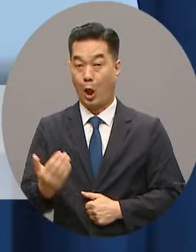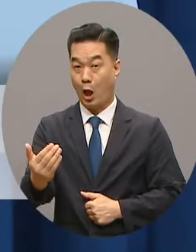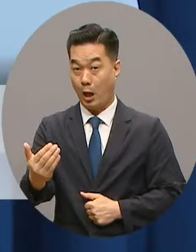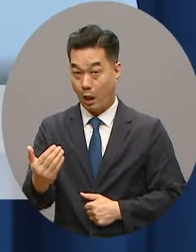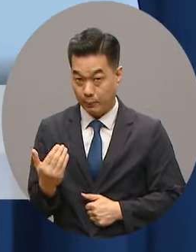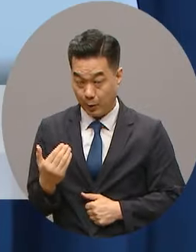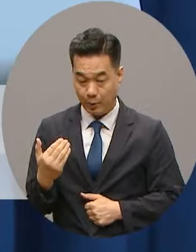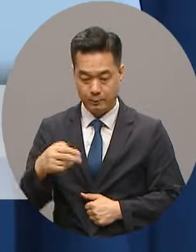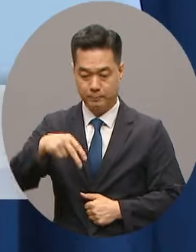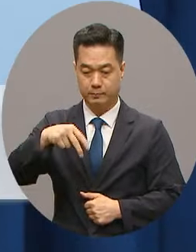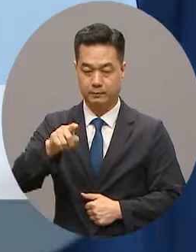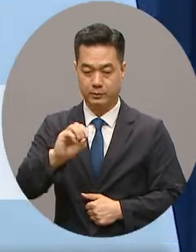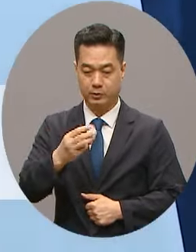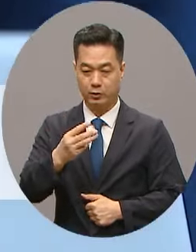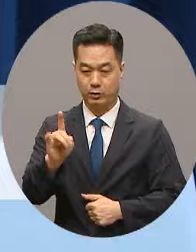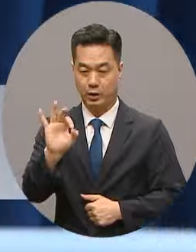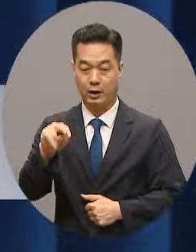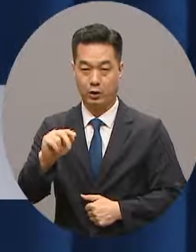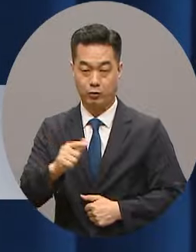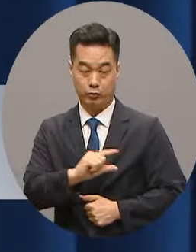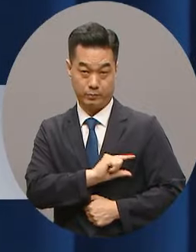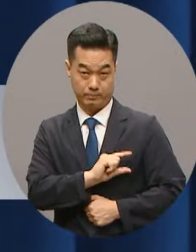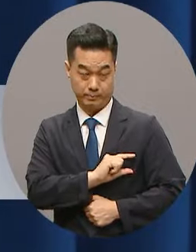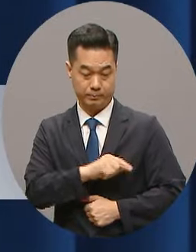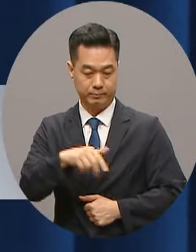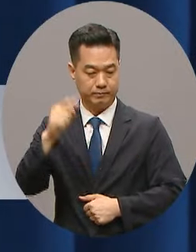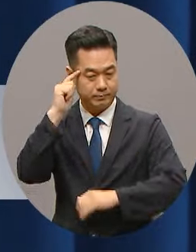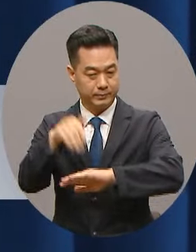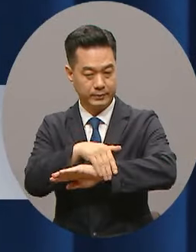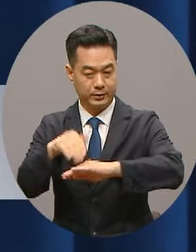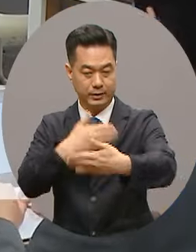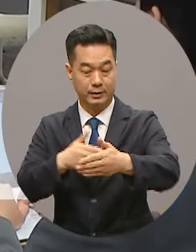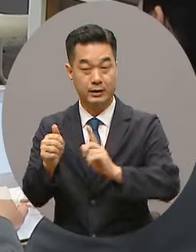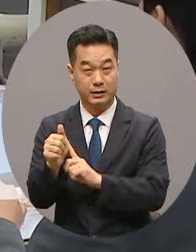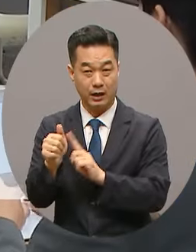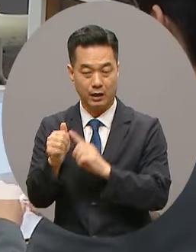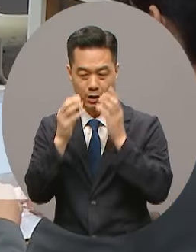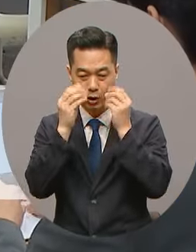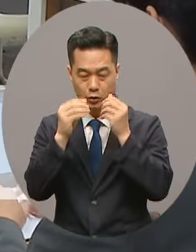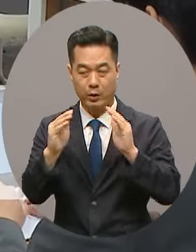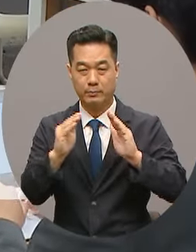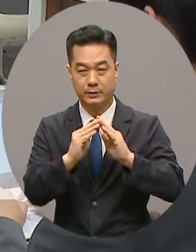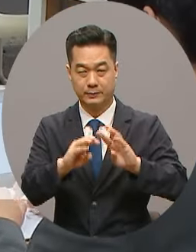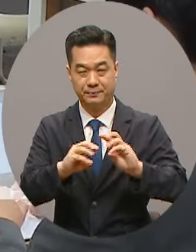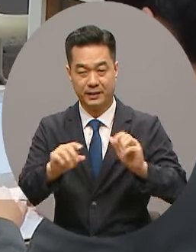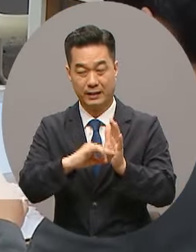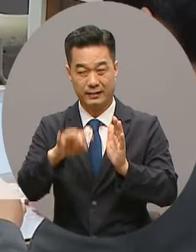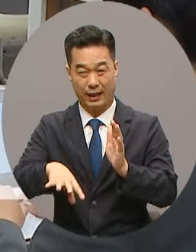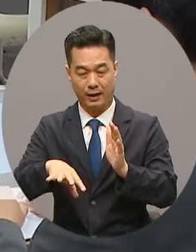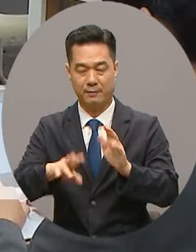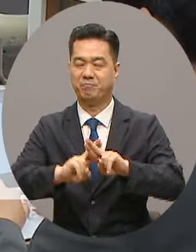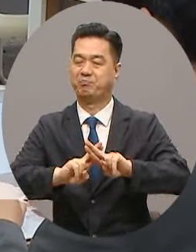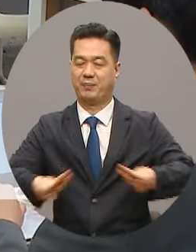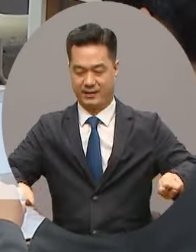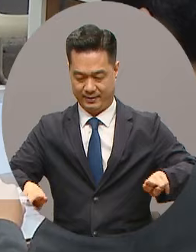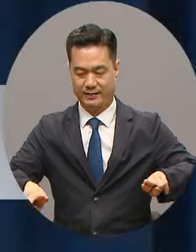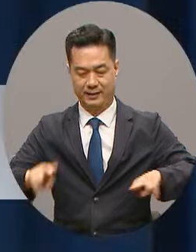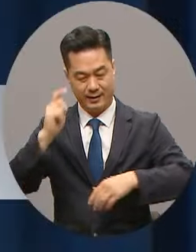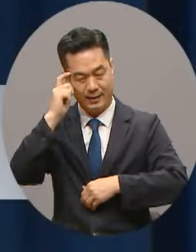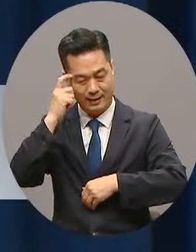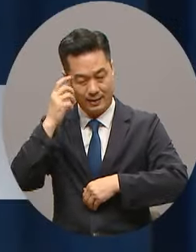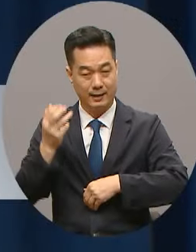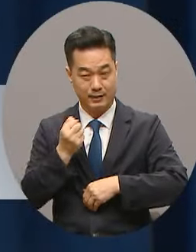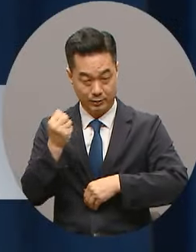성태윤 대통령실 정책실장은 방송에 출연해 종부세는 사실상 폐지하는 수준으로 개편하고 상속세 율도